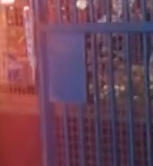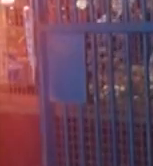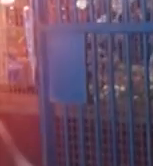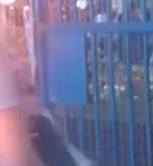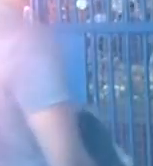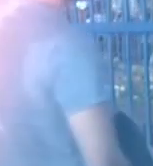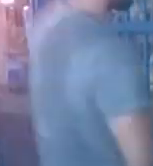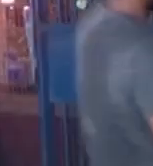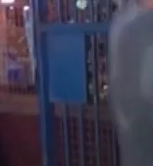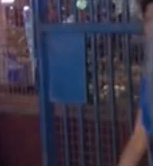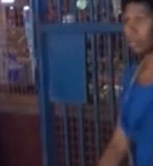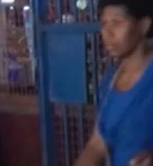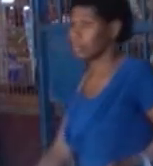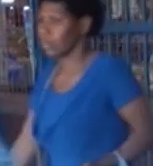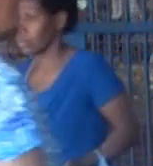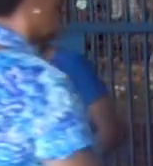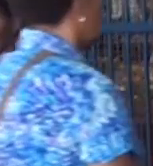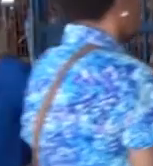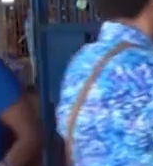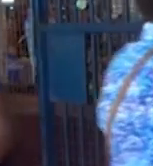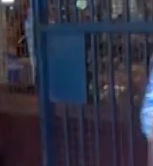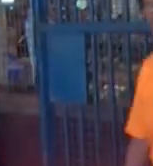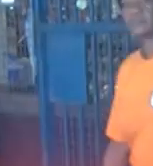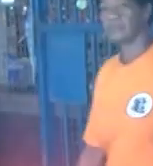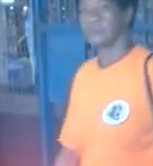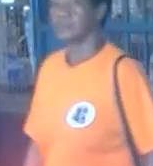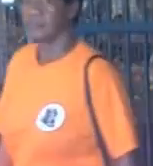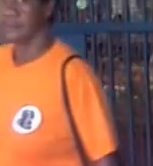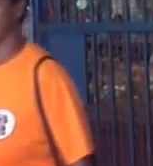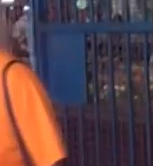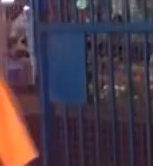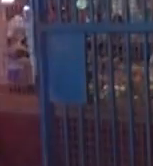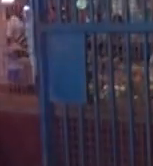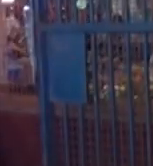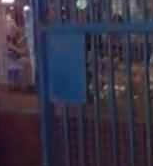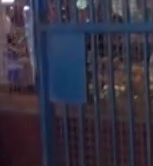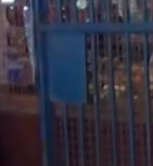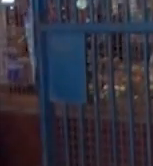कुमार सानी नायक है गोंगवा लिबू लटोका रेडियो फीजी 2